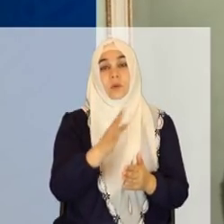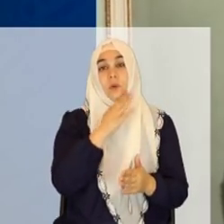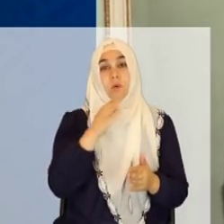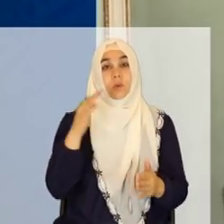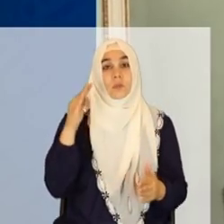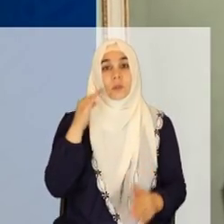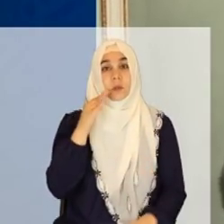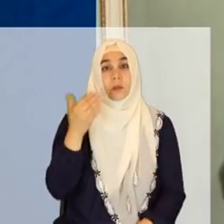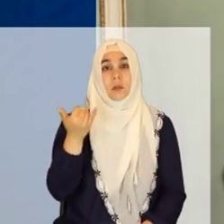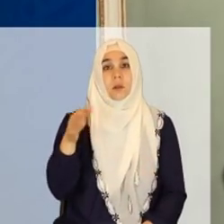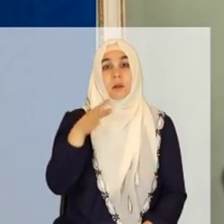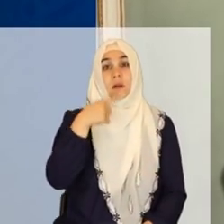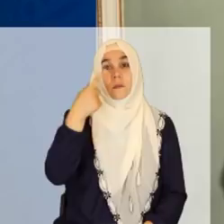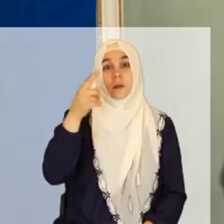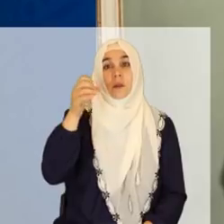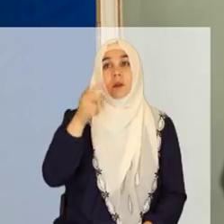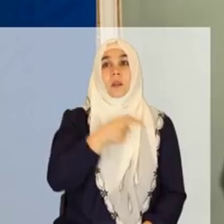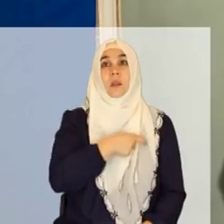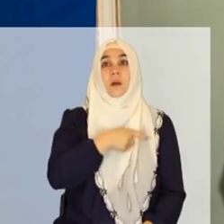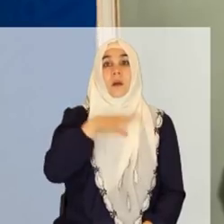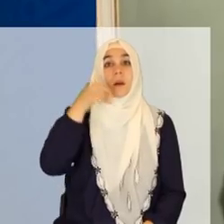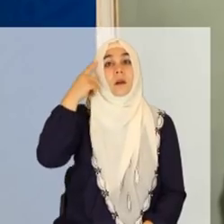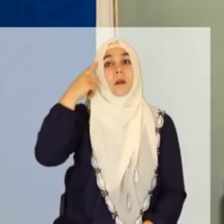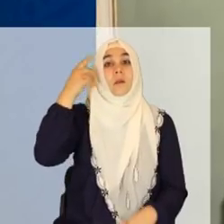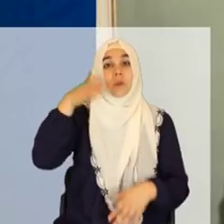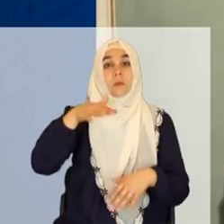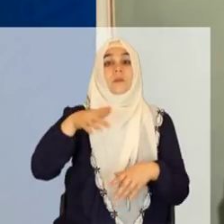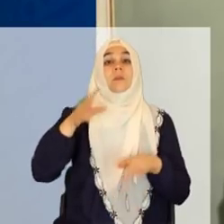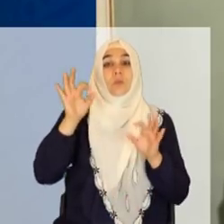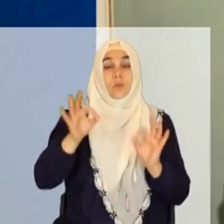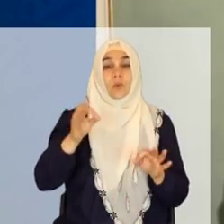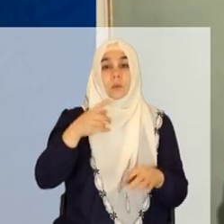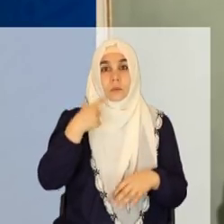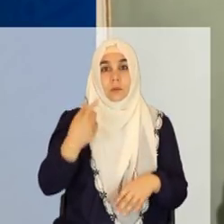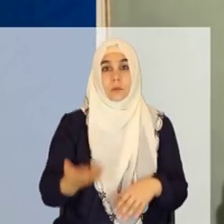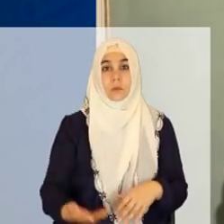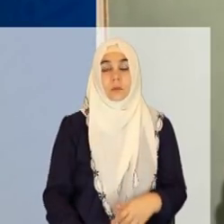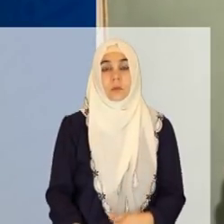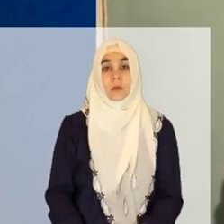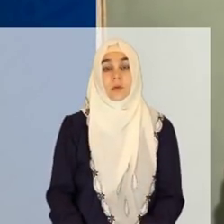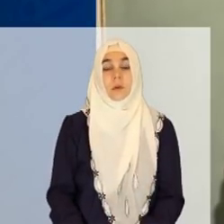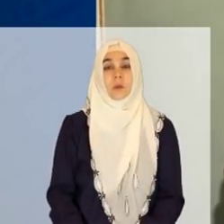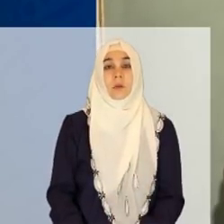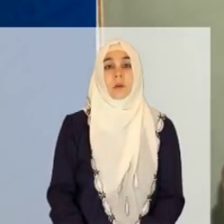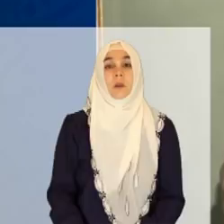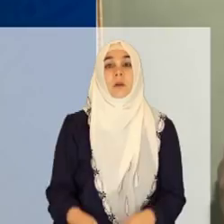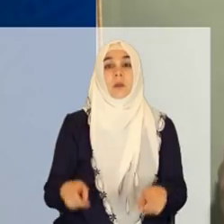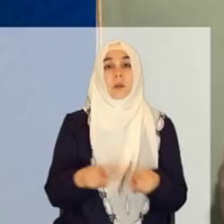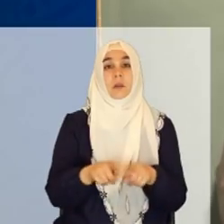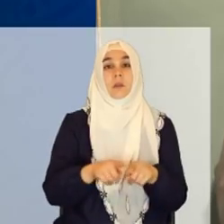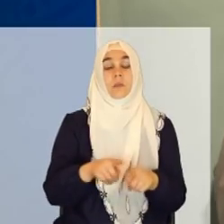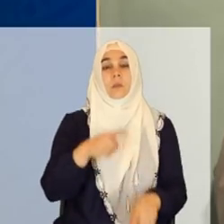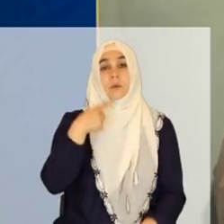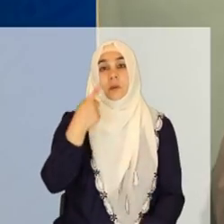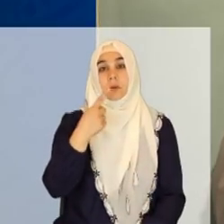Ko'pchilik holatlar biz aytsak, dehqonlar o'ylab turib to'g'ri deydi. To'g'ri deydi. Mana shu munosabat bilan yana men